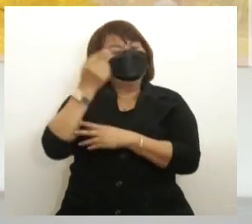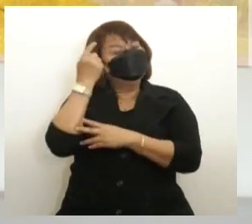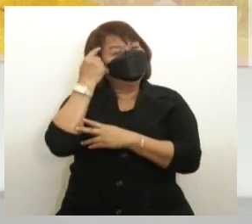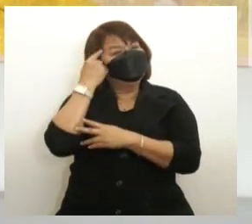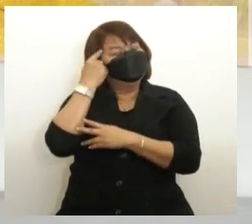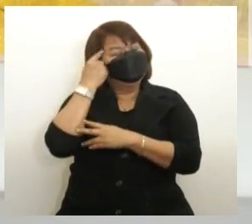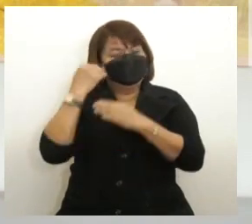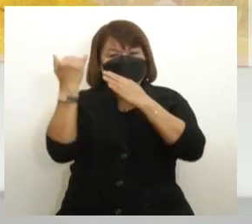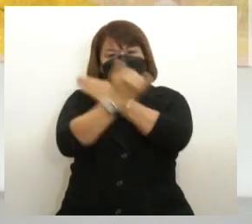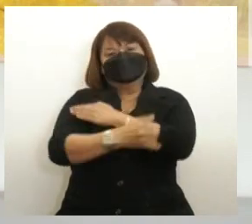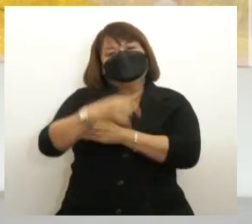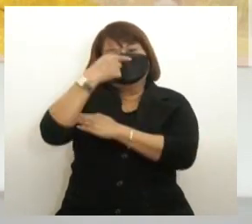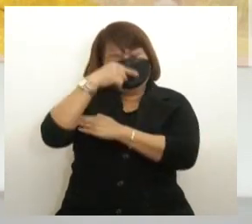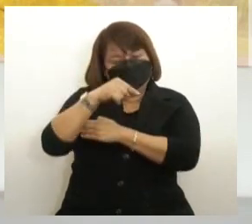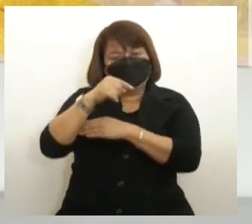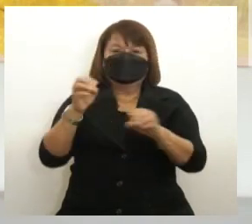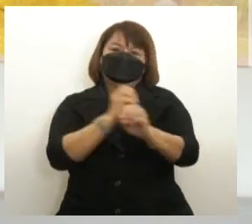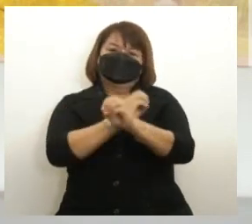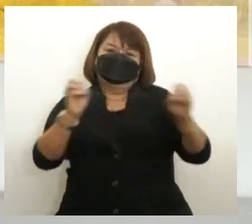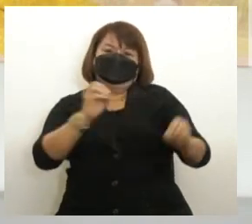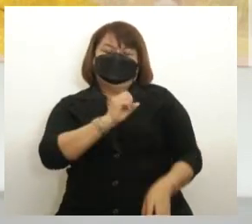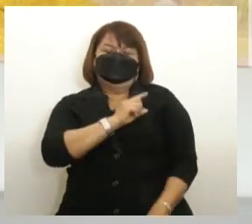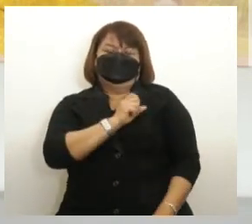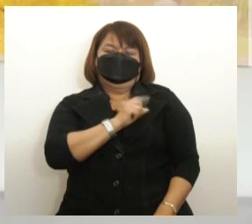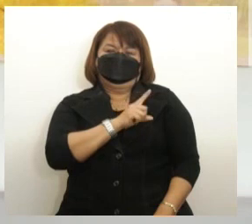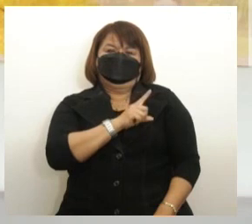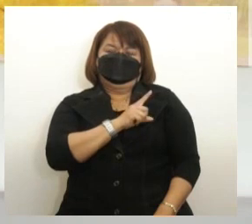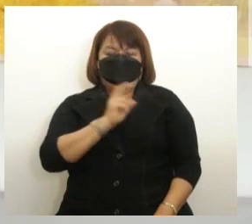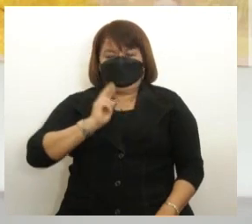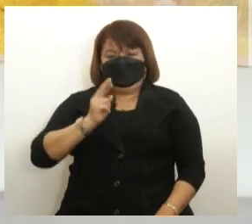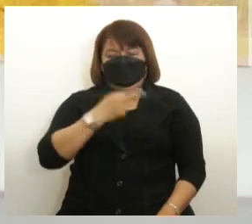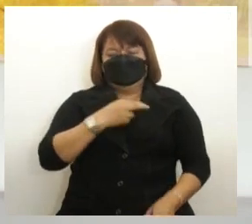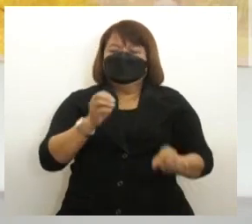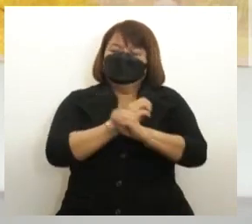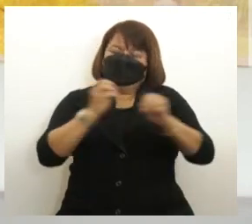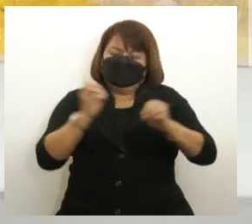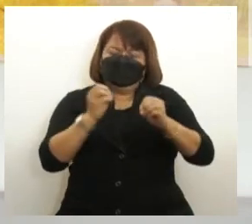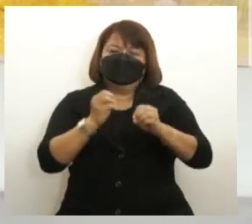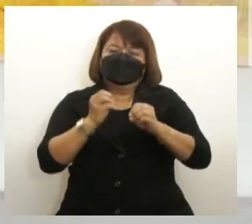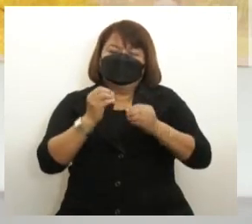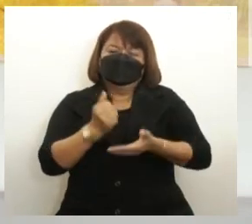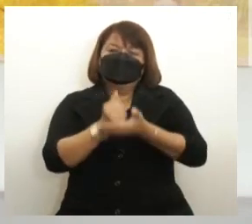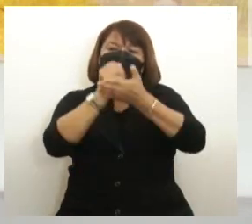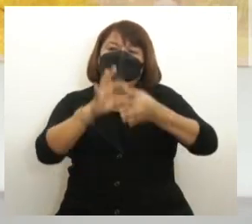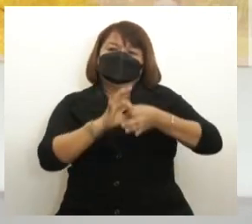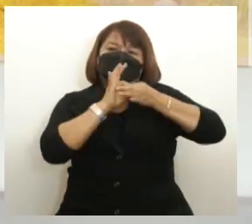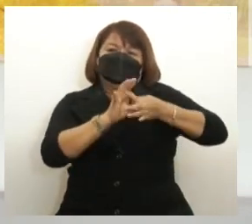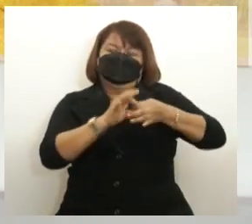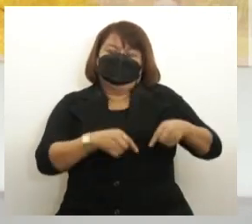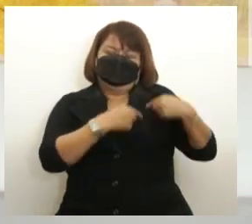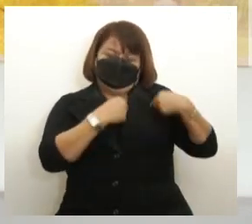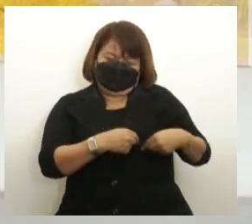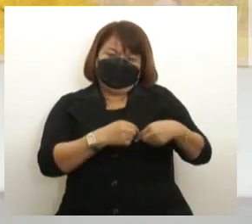เป็นบ้านเมืองเราเนี่ยถ้าไม่มีศาสนาเราก็คงไม่มีสิ่งที่ยึดเหนี่ยวจิตใจเพราะฉะนั้นหากเร